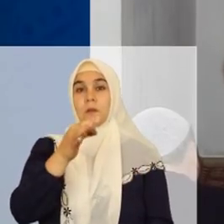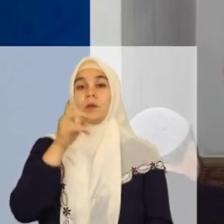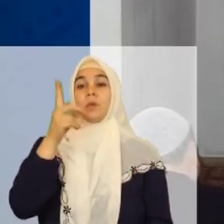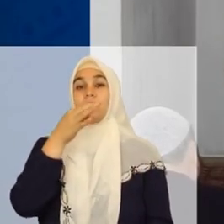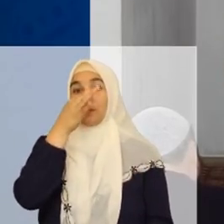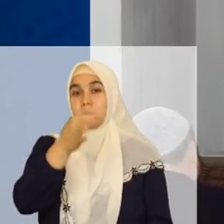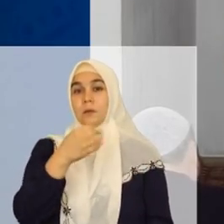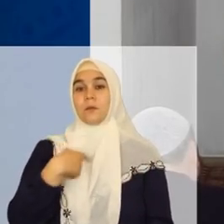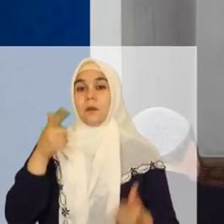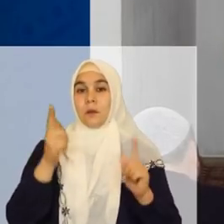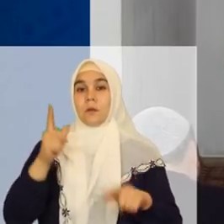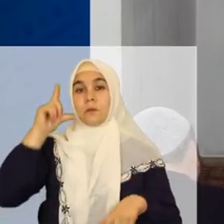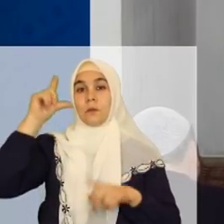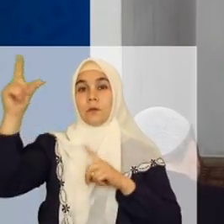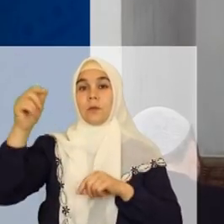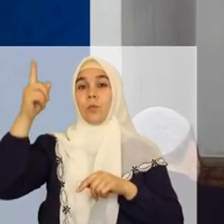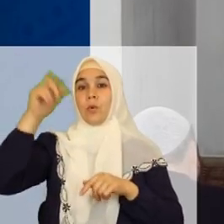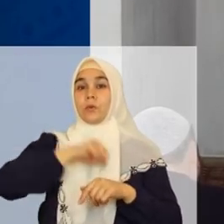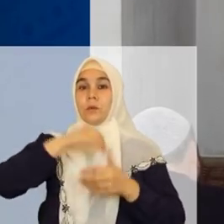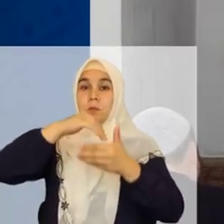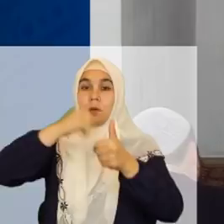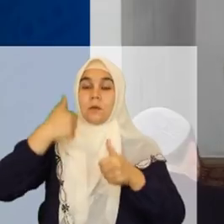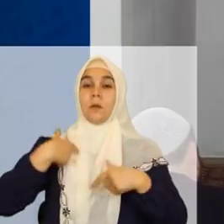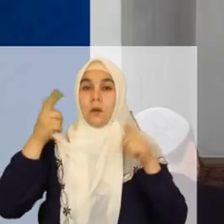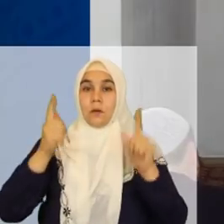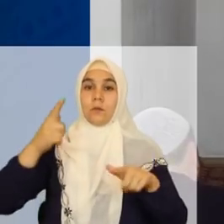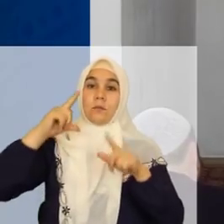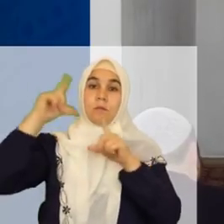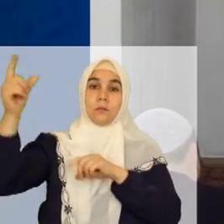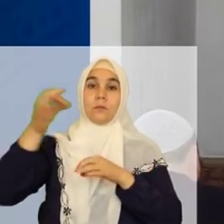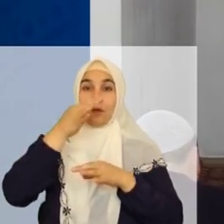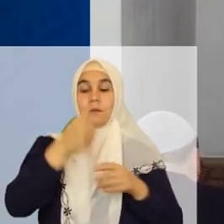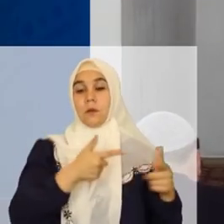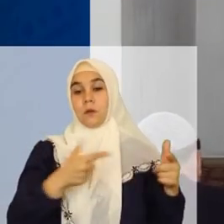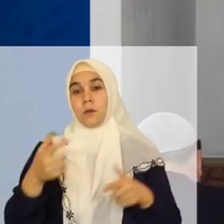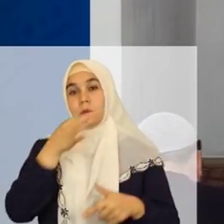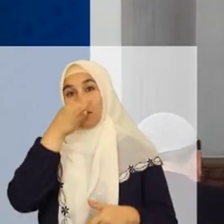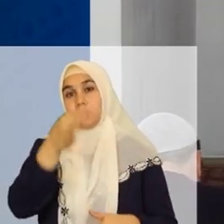ketyapti. Demak, Allohning chaqirig'iga javob berib ketyapman degani.